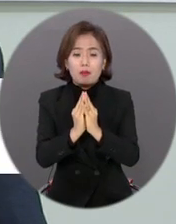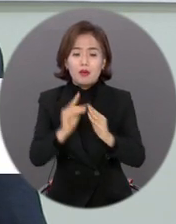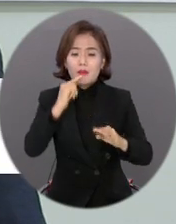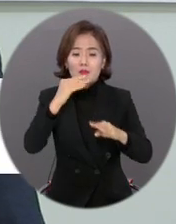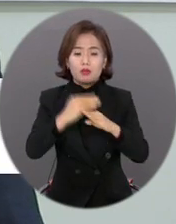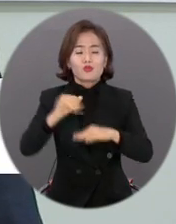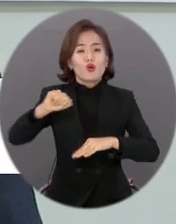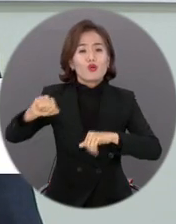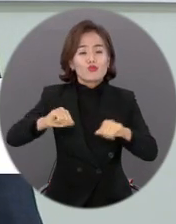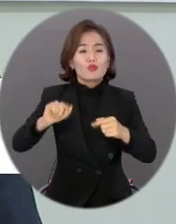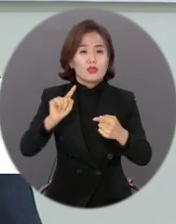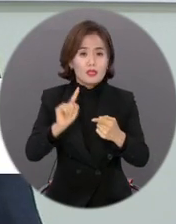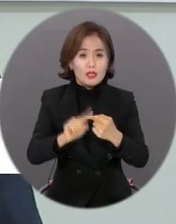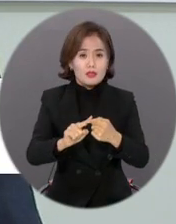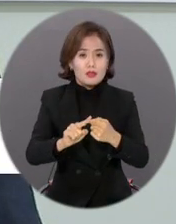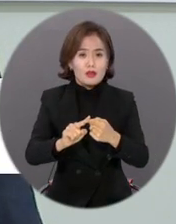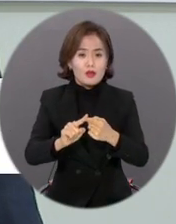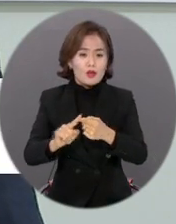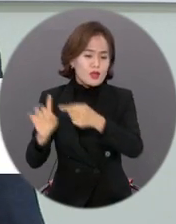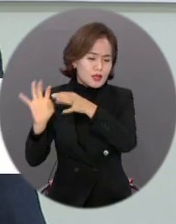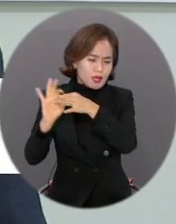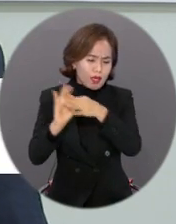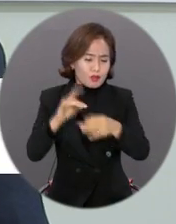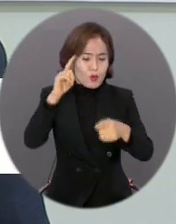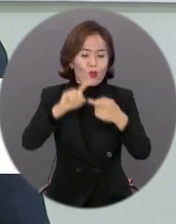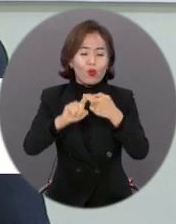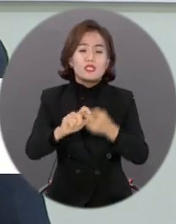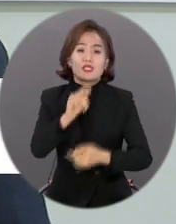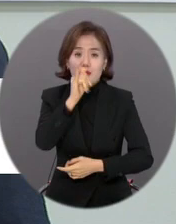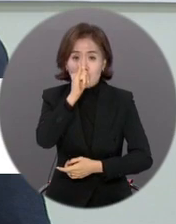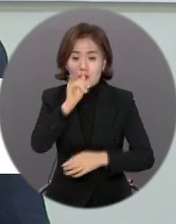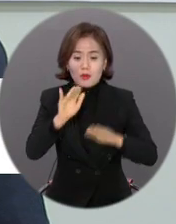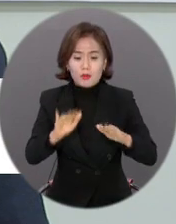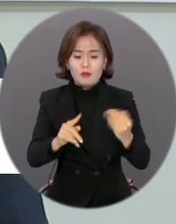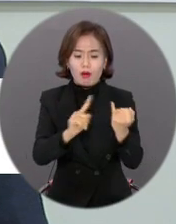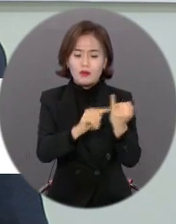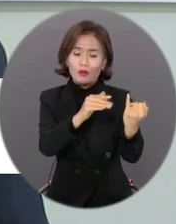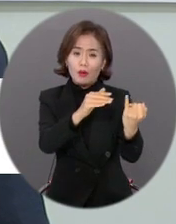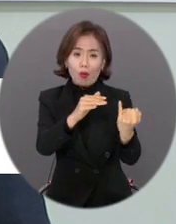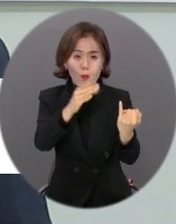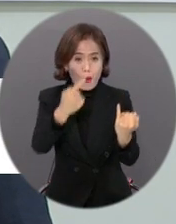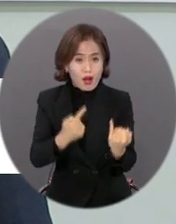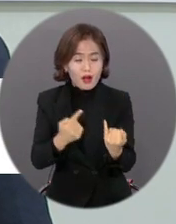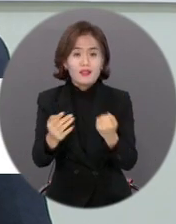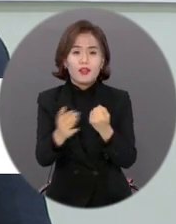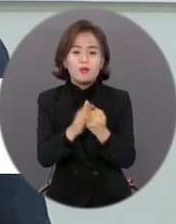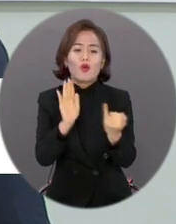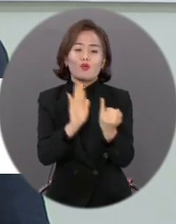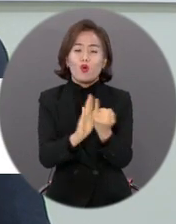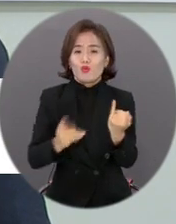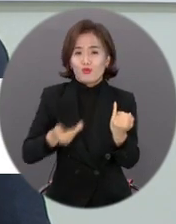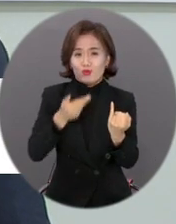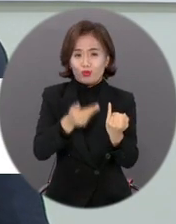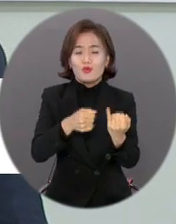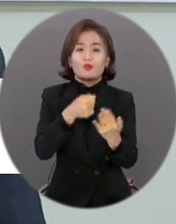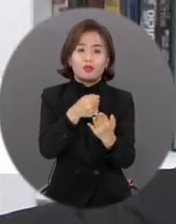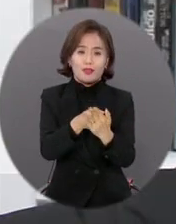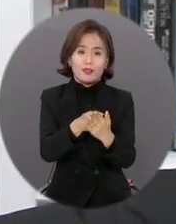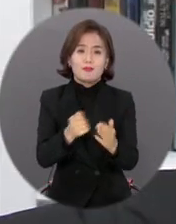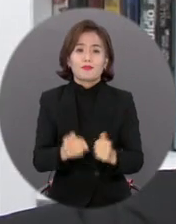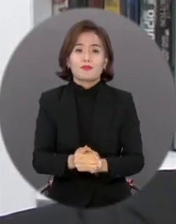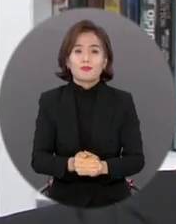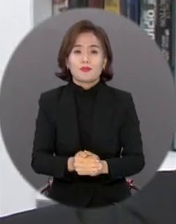민주화 운동에 대해서 꾸준한 관심을 가지고 있었고, 또 이번에 학생이 오게 돼서 또 도움을 주기로